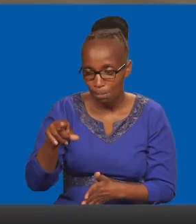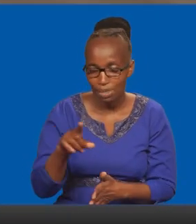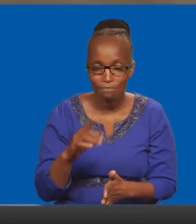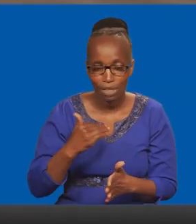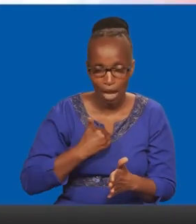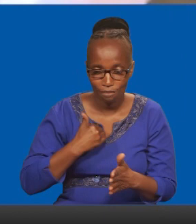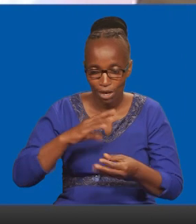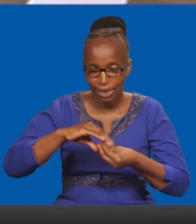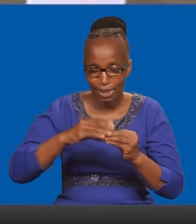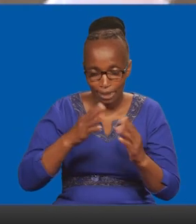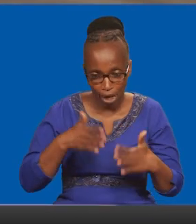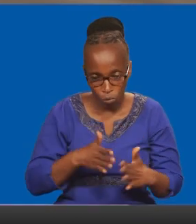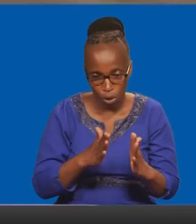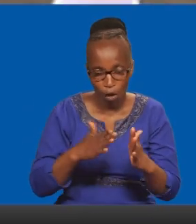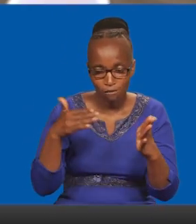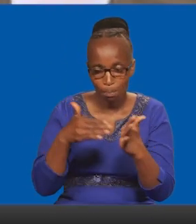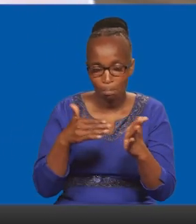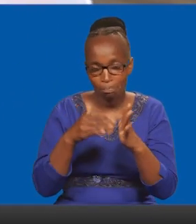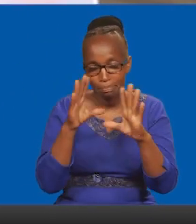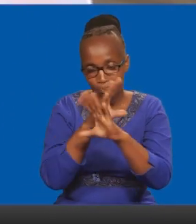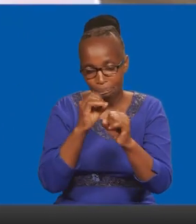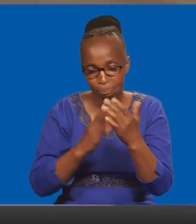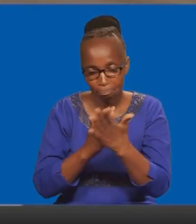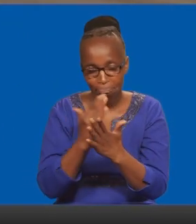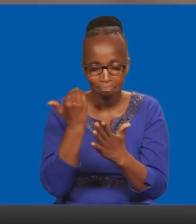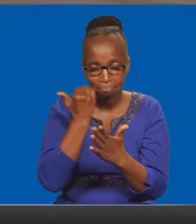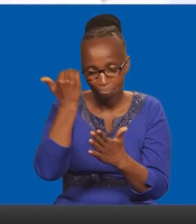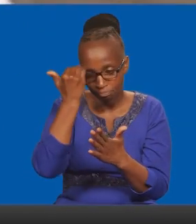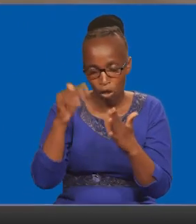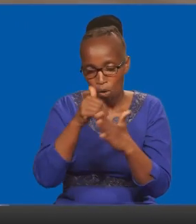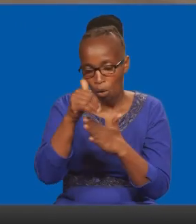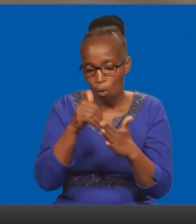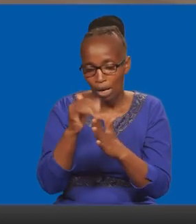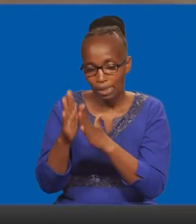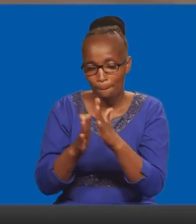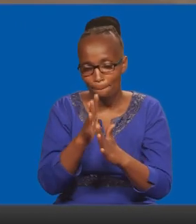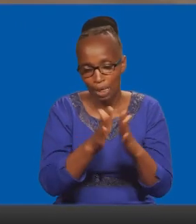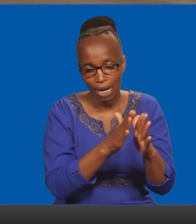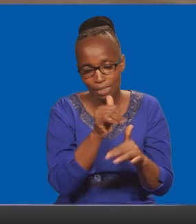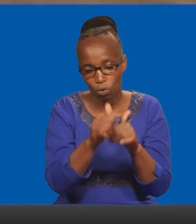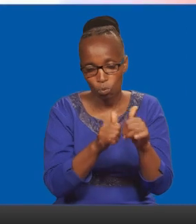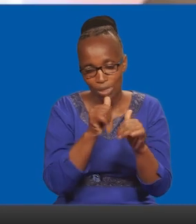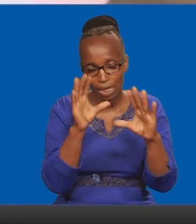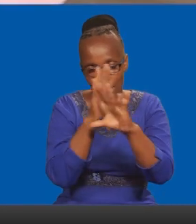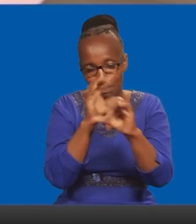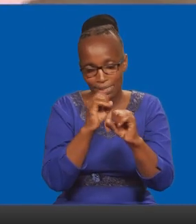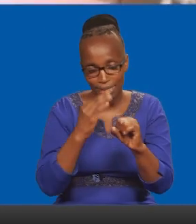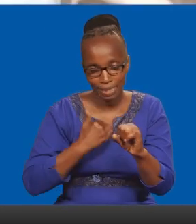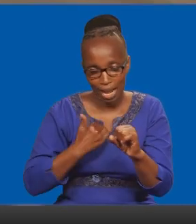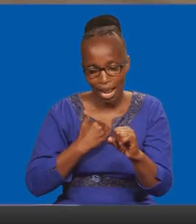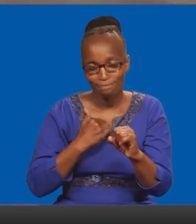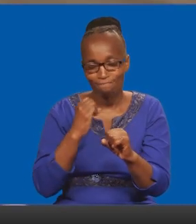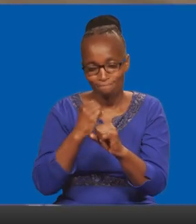kimaisha. Sasa ndio wameuda njia ya kutatiza mipango ya rais kupitia kotini. Ile mipango yote